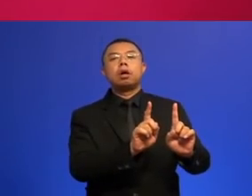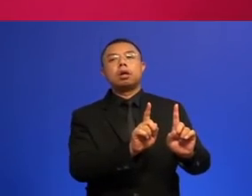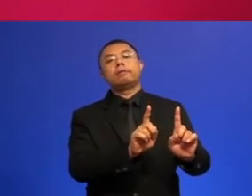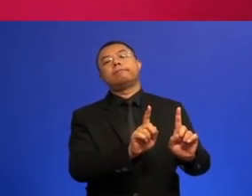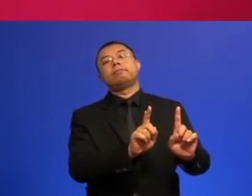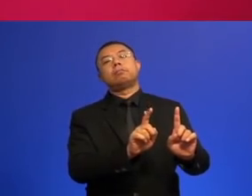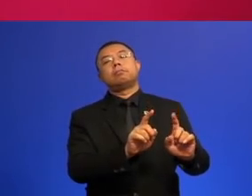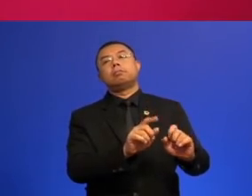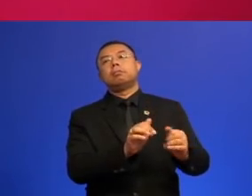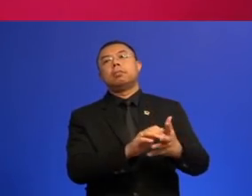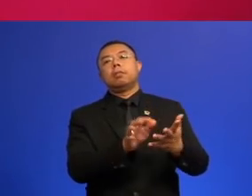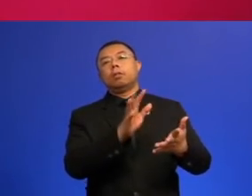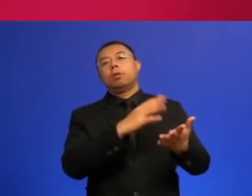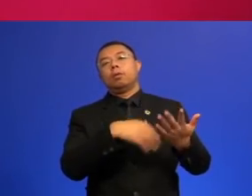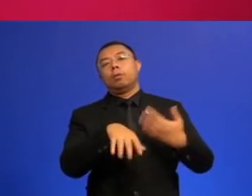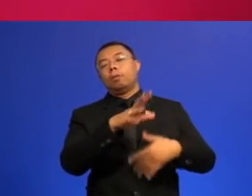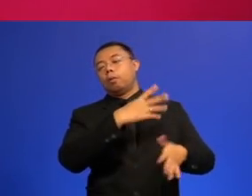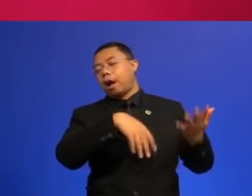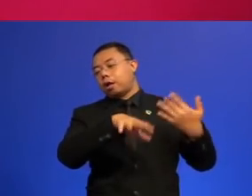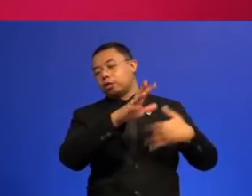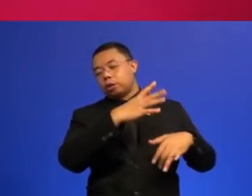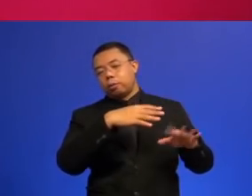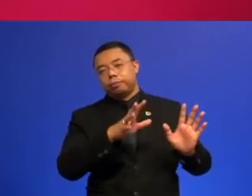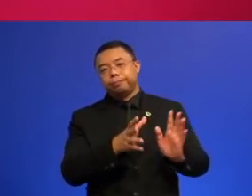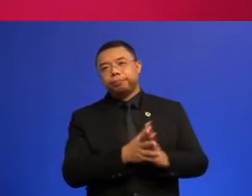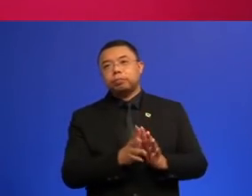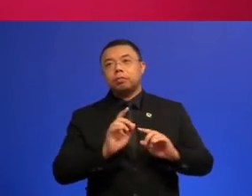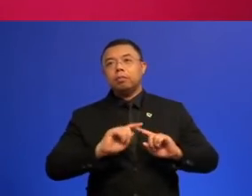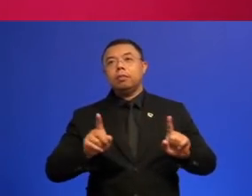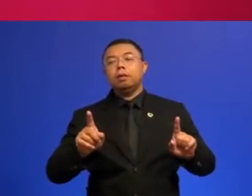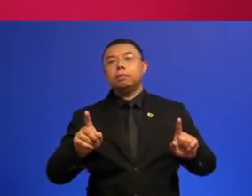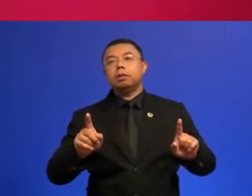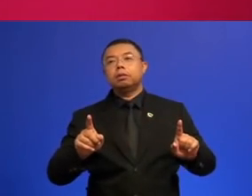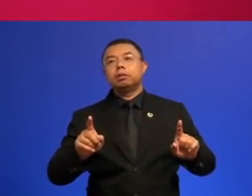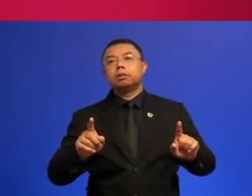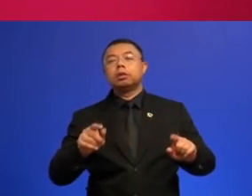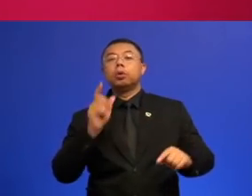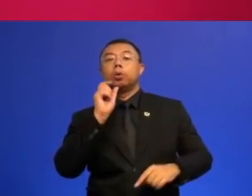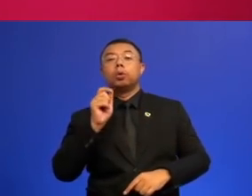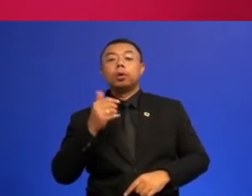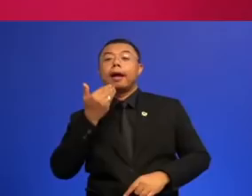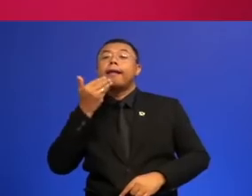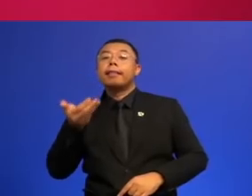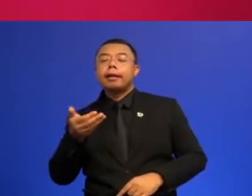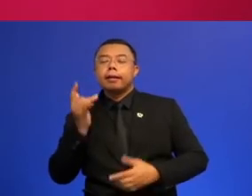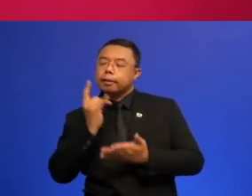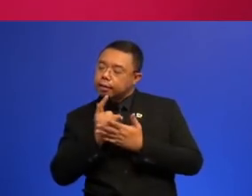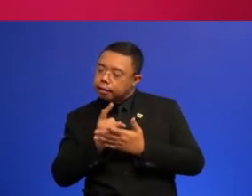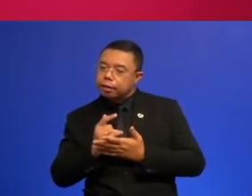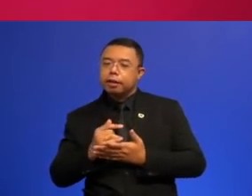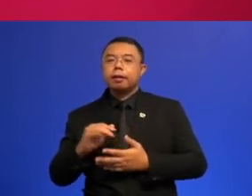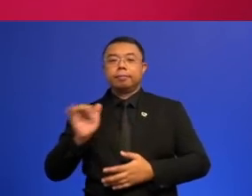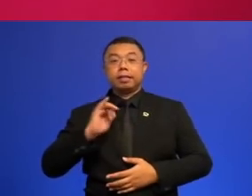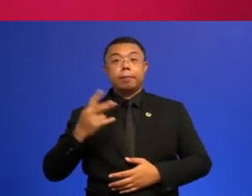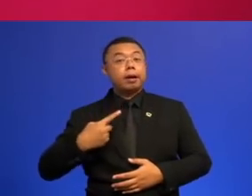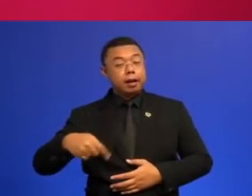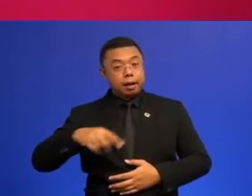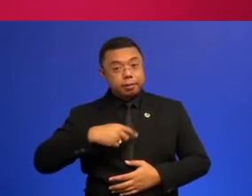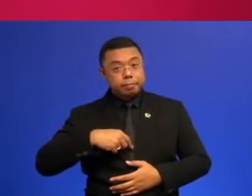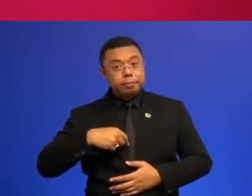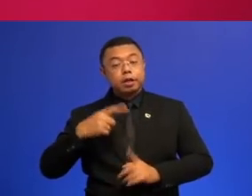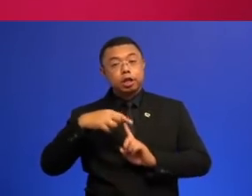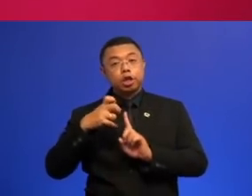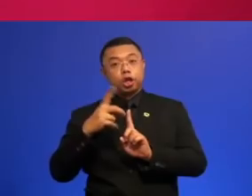Udah bisa anda karu-karuan. Tapi ya kepada yang bertanya, tetaplah bersama dengan kami